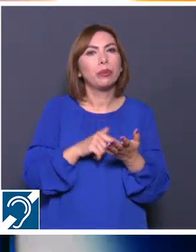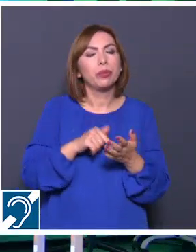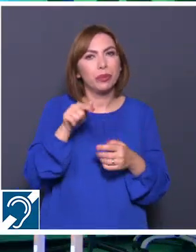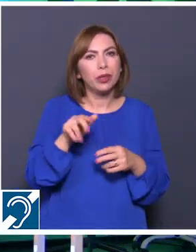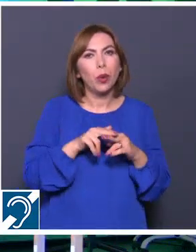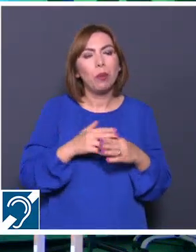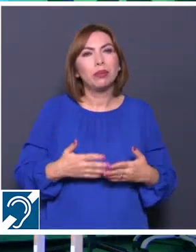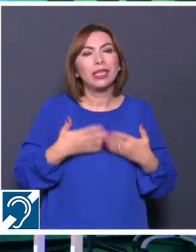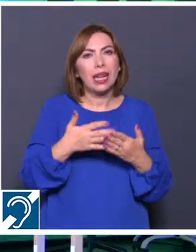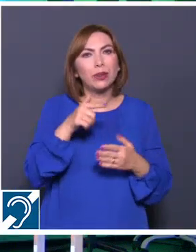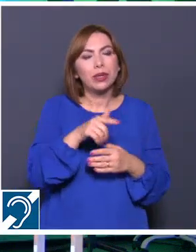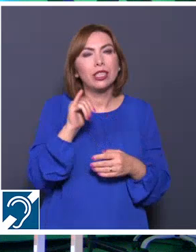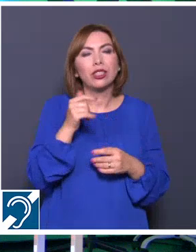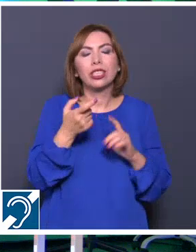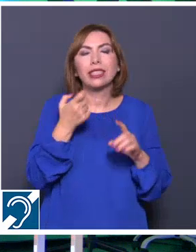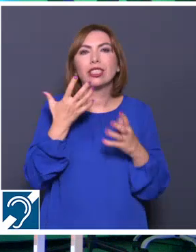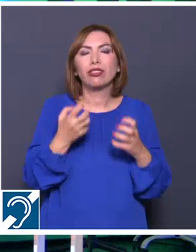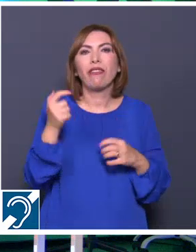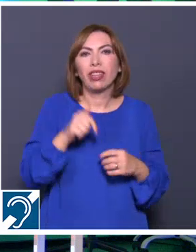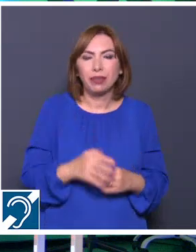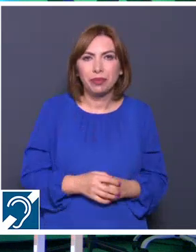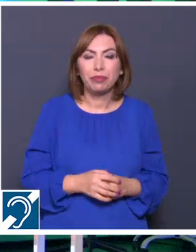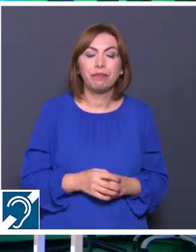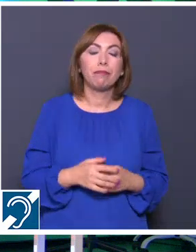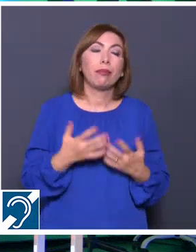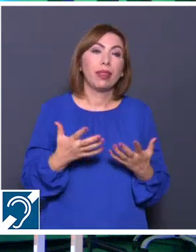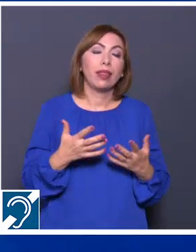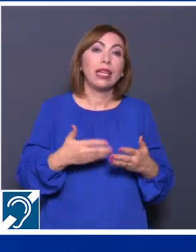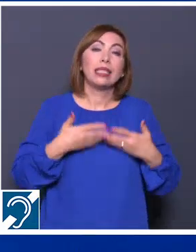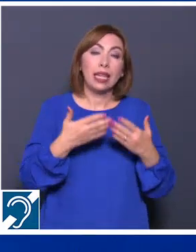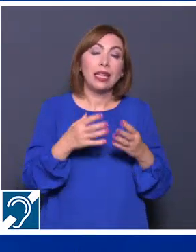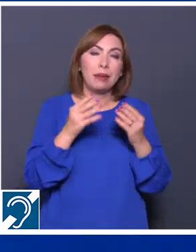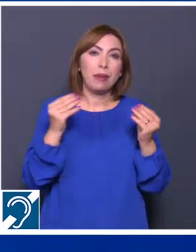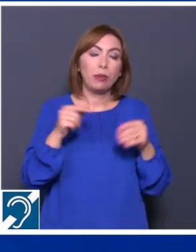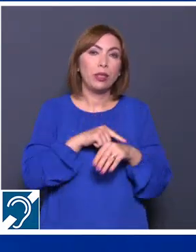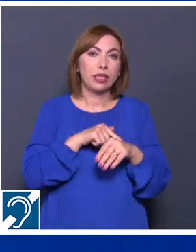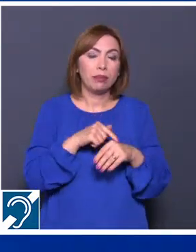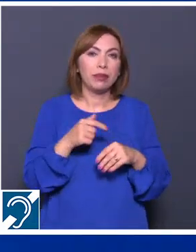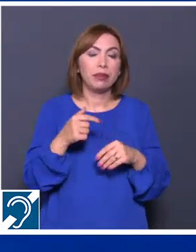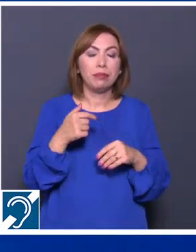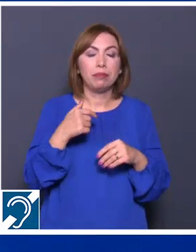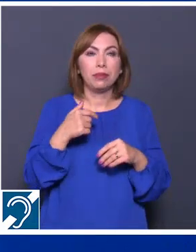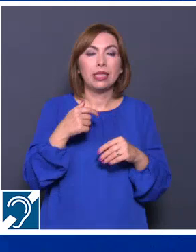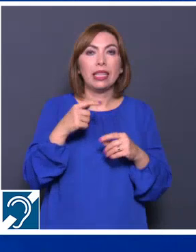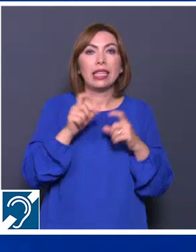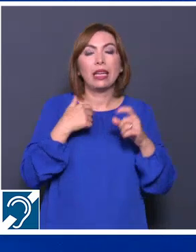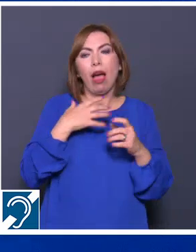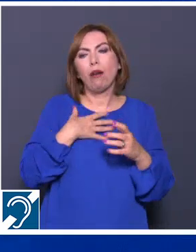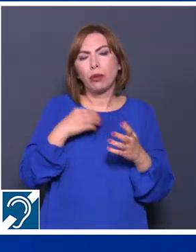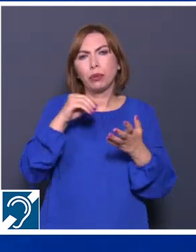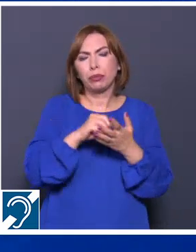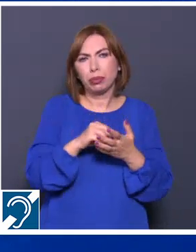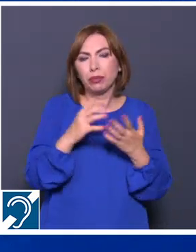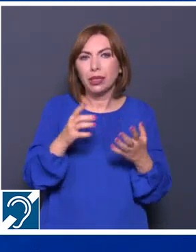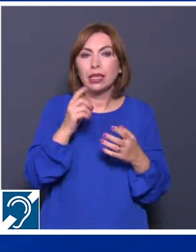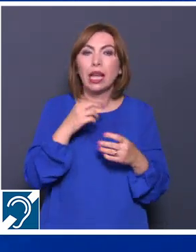s-a născut el și din ce vine? S-a născut în mai mult timp decât ne propuseserăm, pentru că pur și simplu am